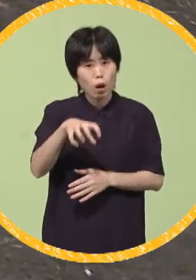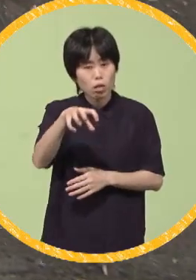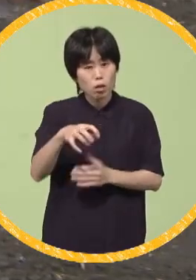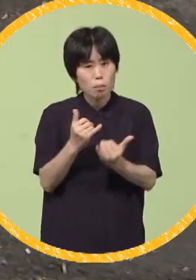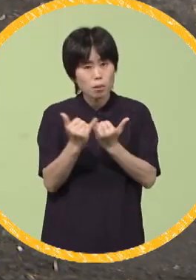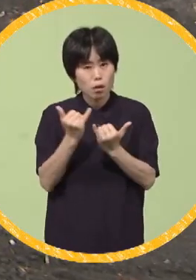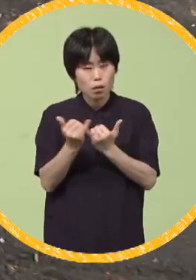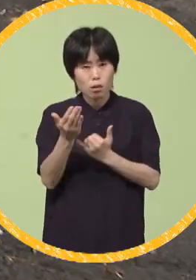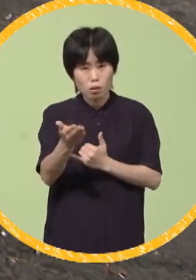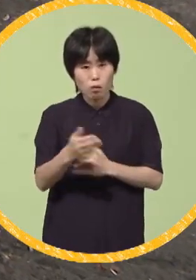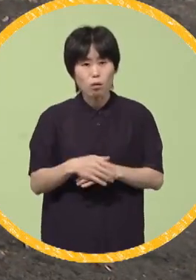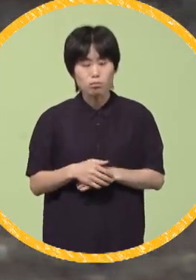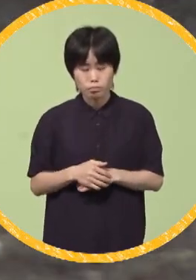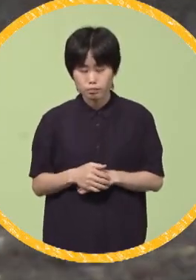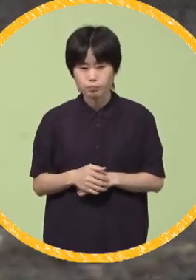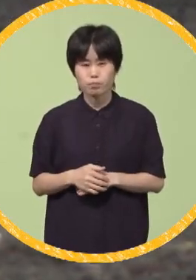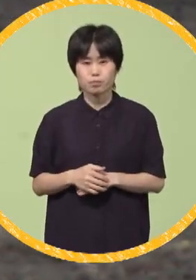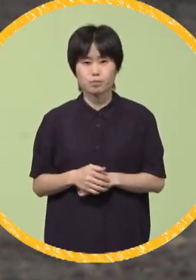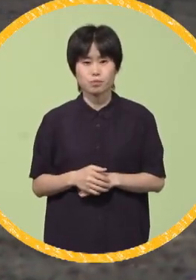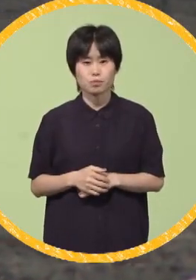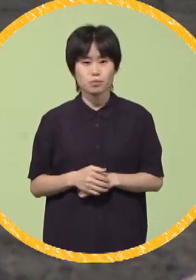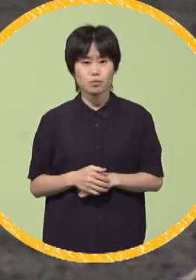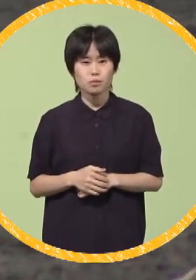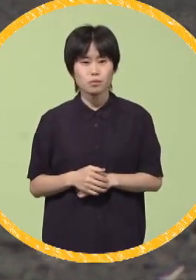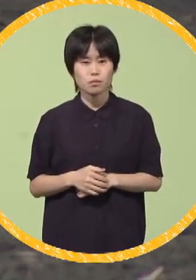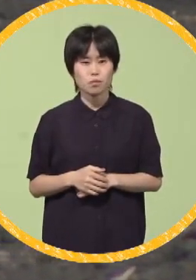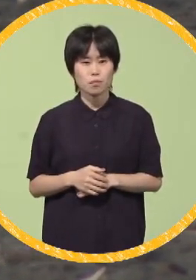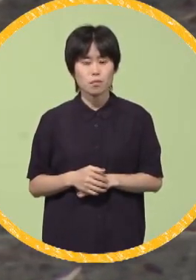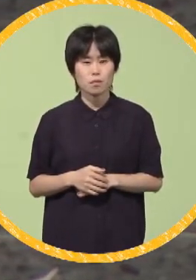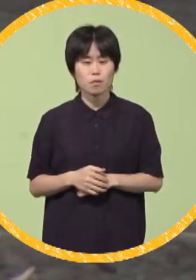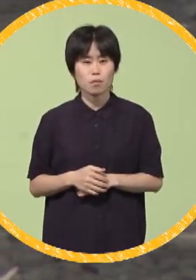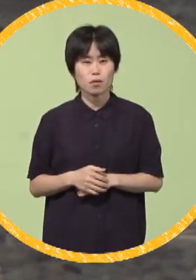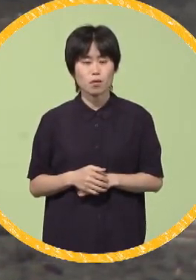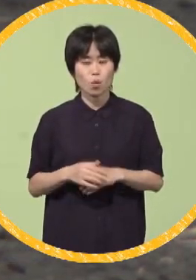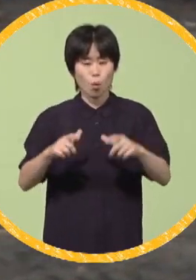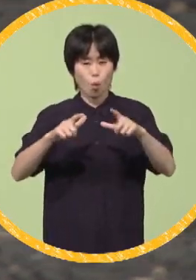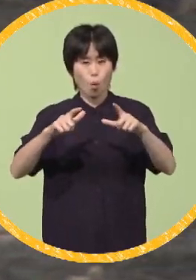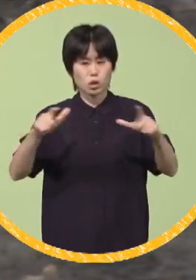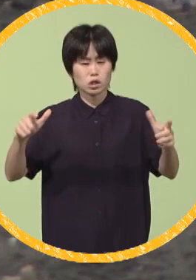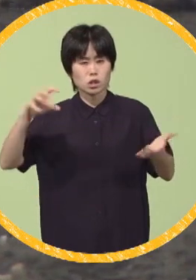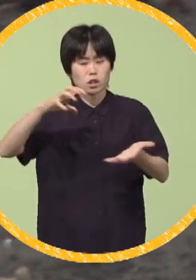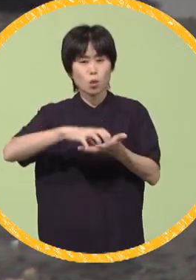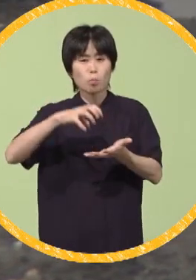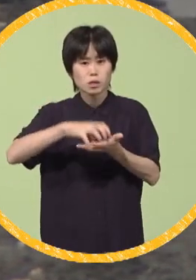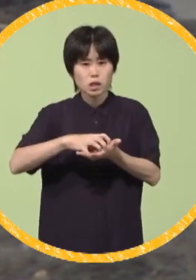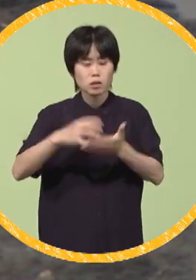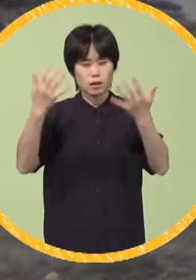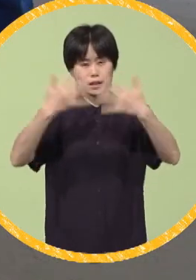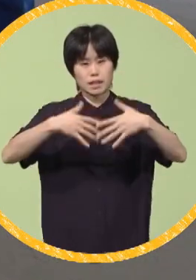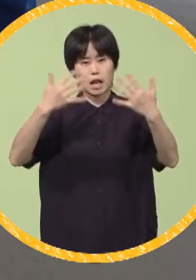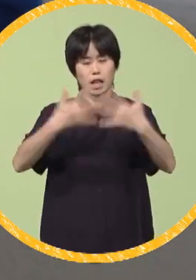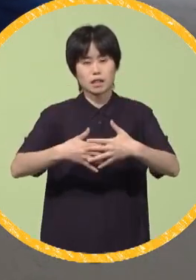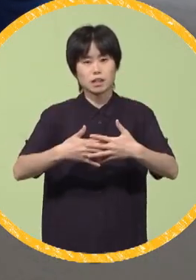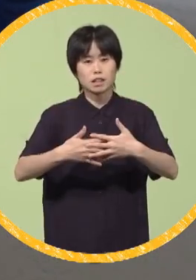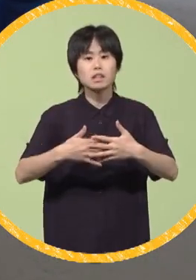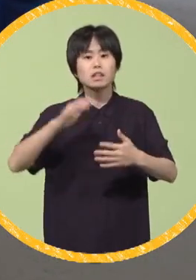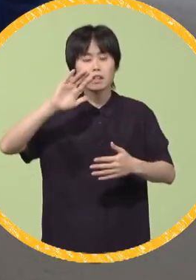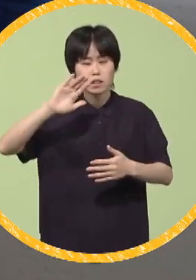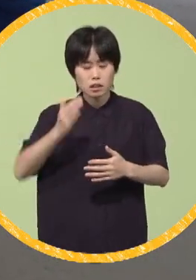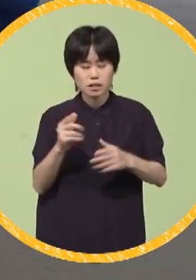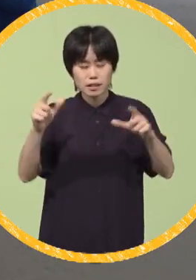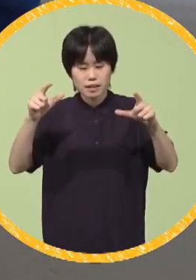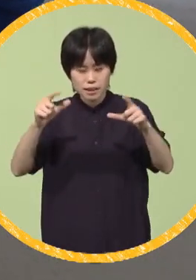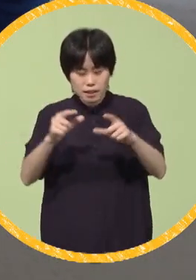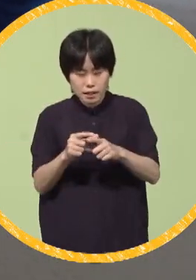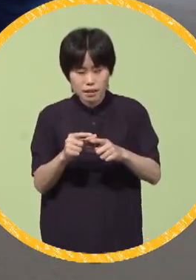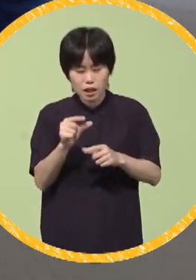なのでやってるんですか。これでやるんですか、はい、仕事は。 そうですね、はい、大きいものとかそういうふうな、ちょっと機械で取れないようなところに関しては、はい、手でやらさ